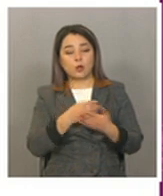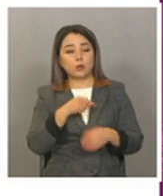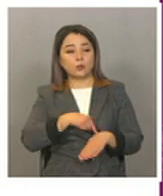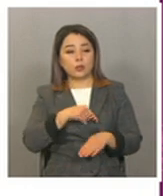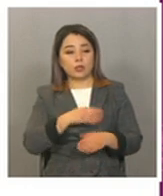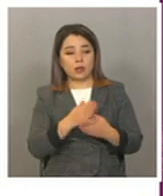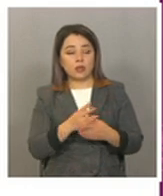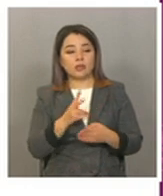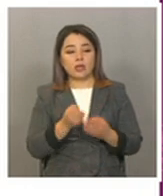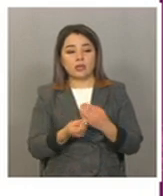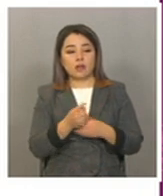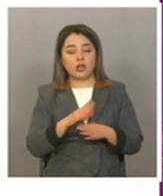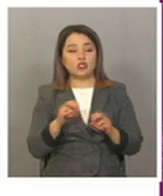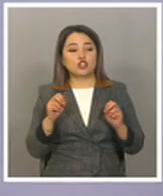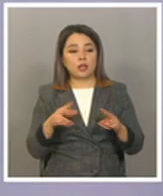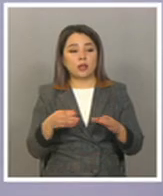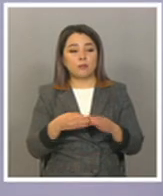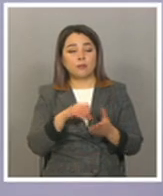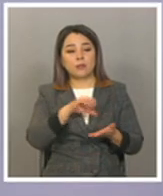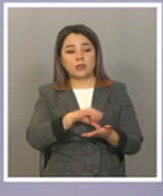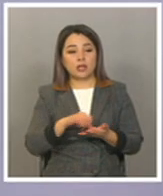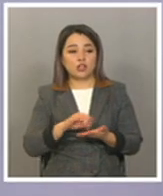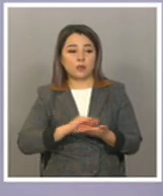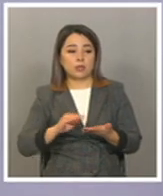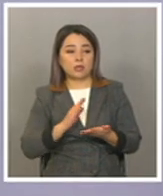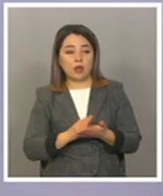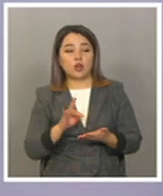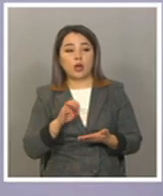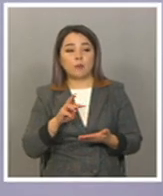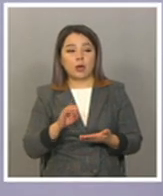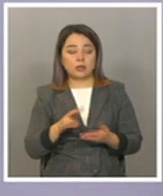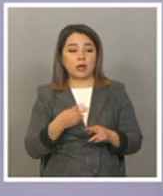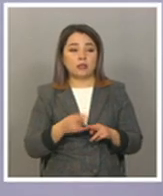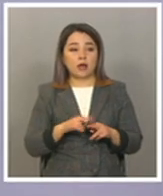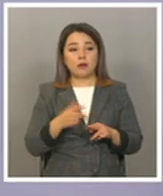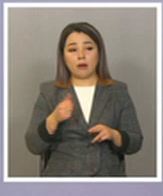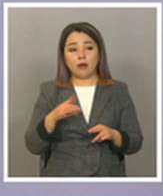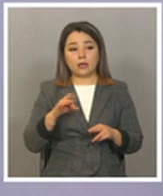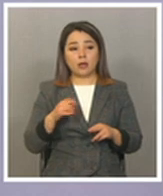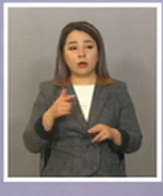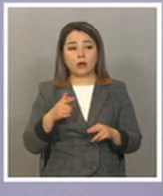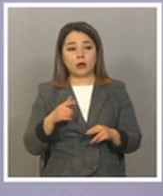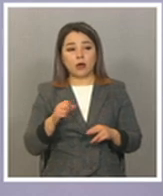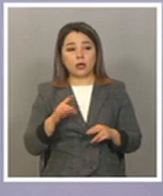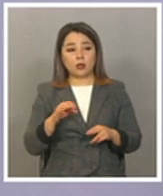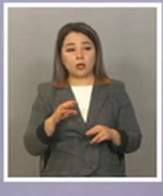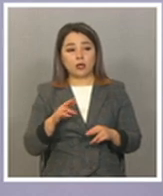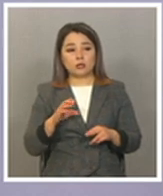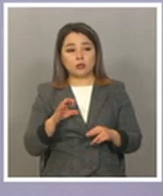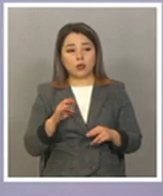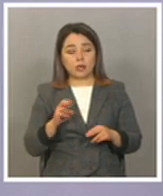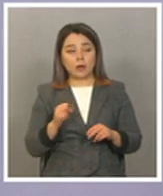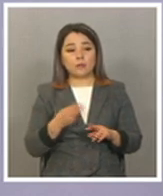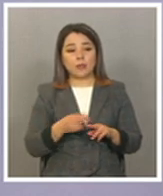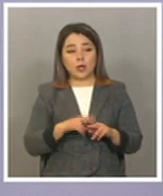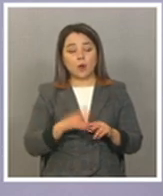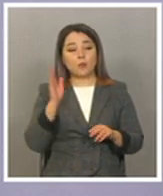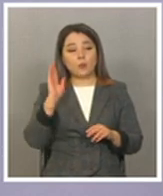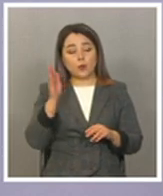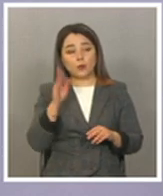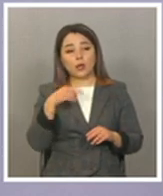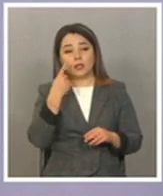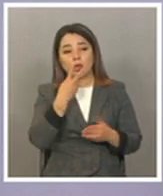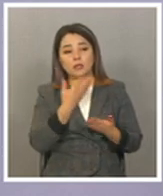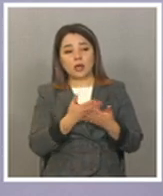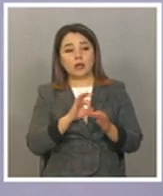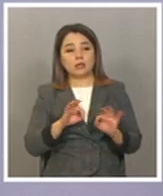не являются членами предложения. В романе Гарри Гаррисона «Стальная крыса» описывается цивилизация будущего.